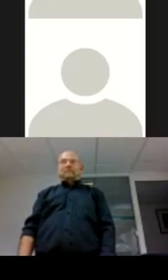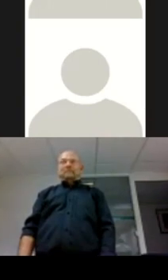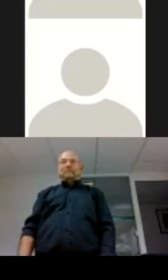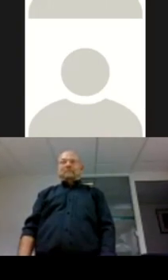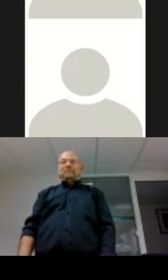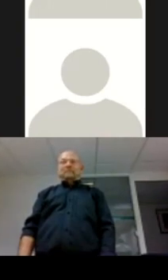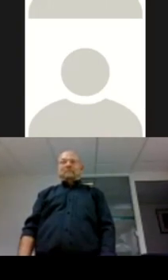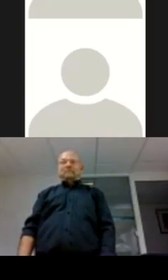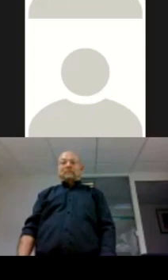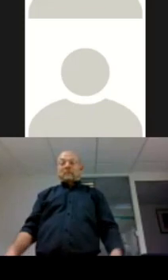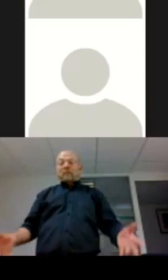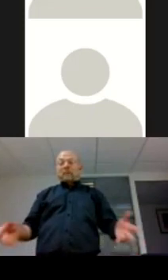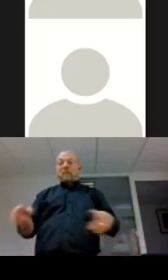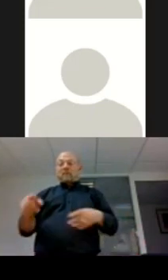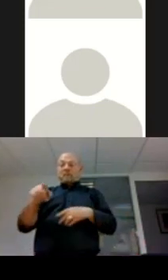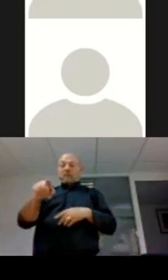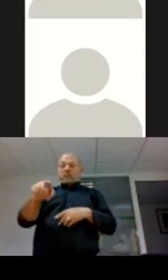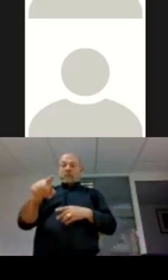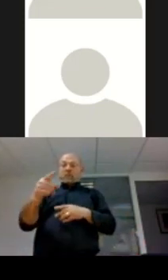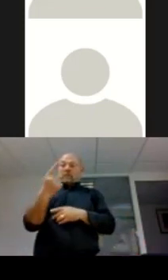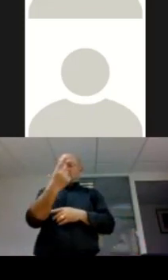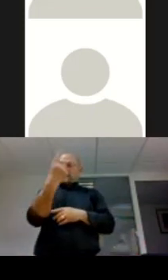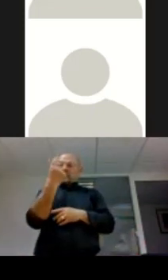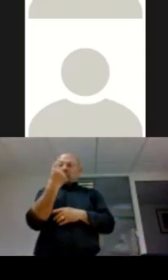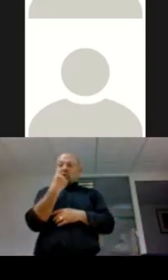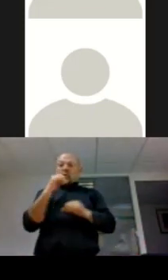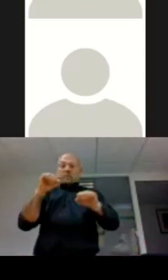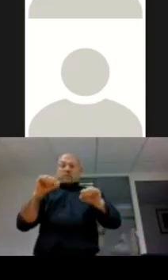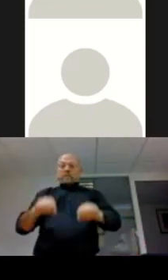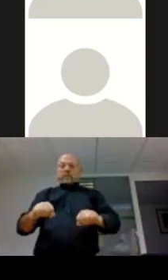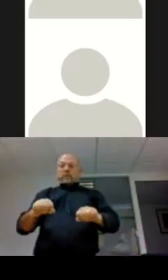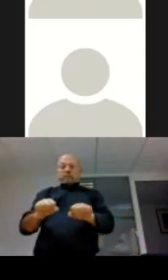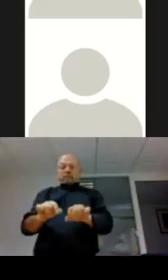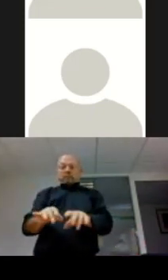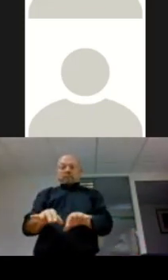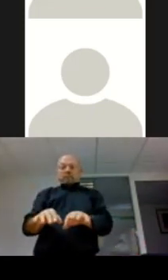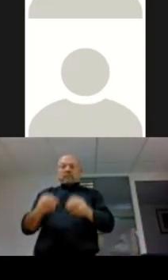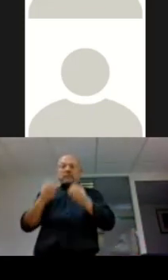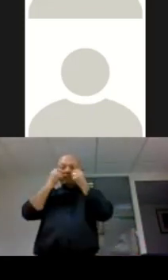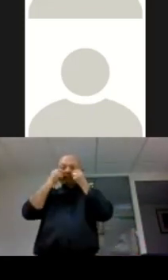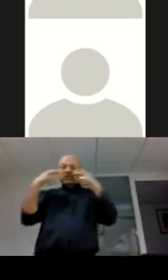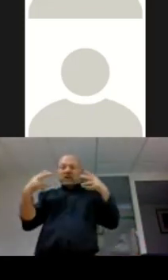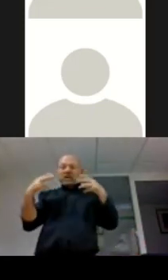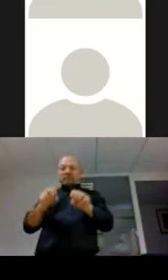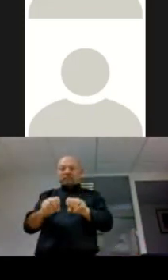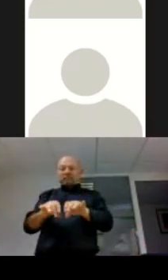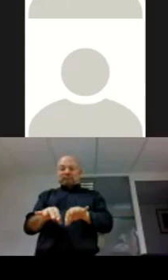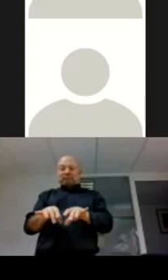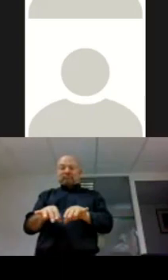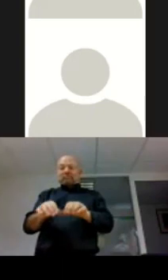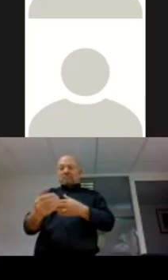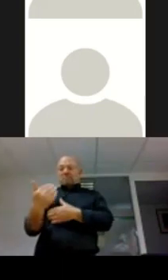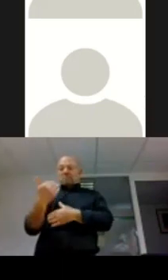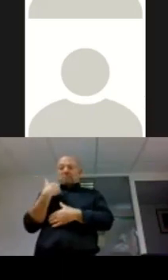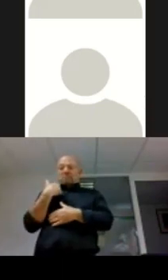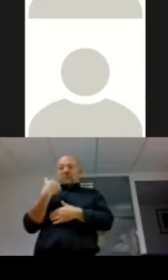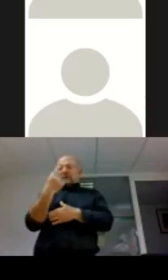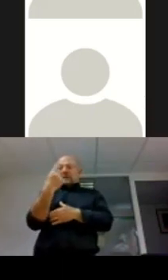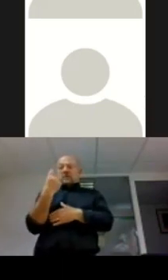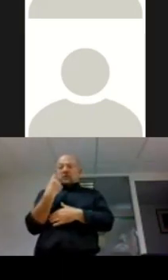Alors, peut-être qu'on va pouvoir savoir s'il y a des personnes qui auraient des questions, parce qu'on a un peu de temps devant nous, c'est